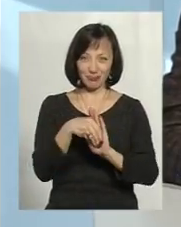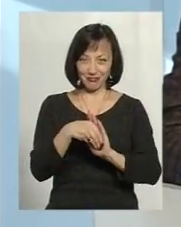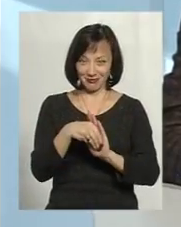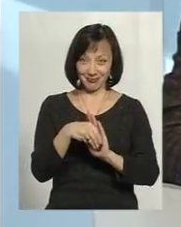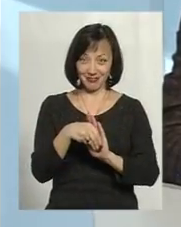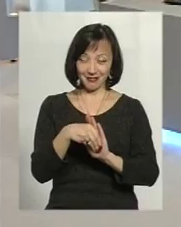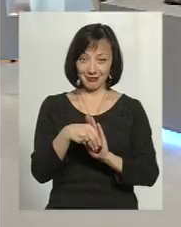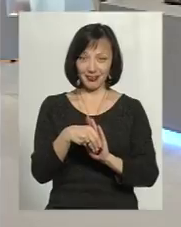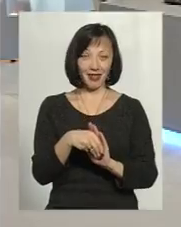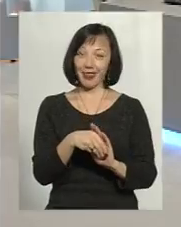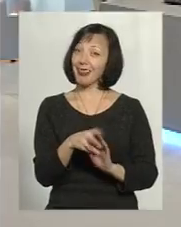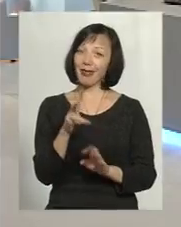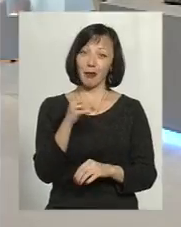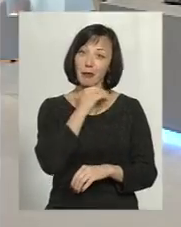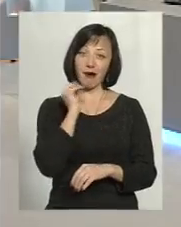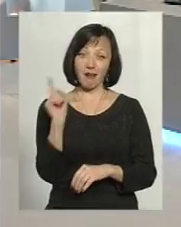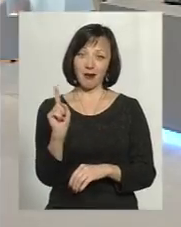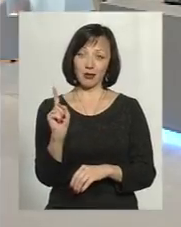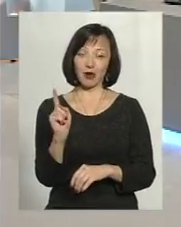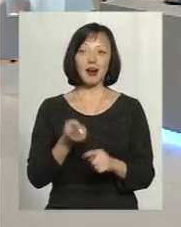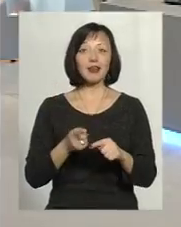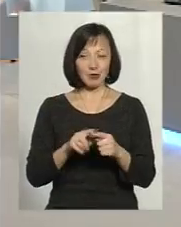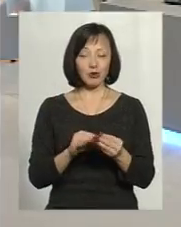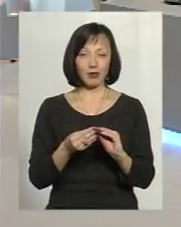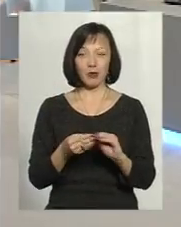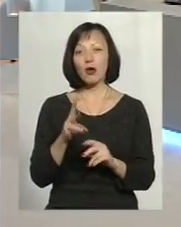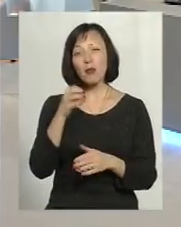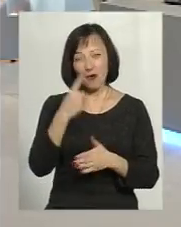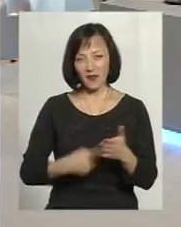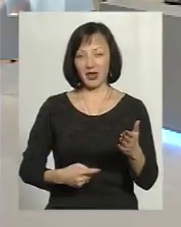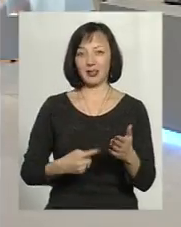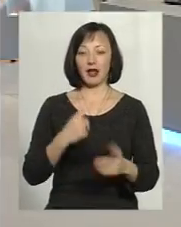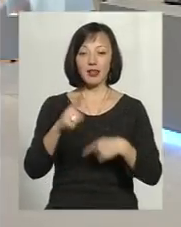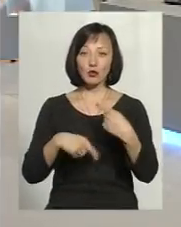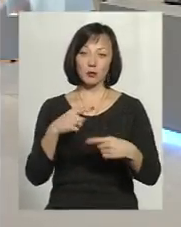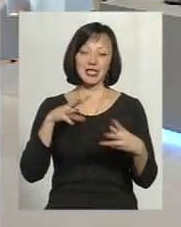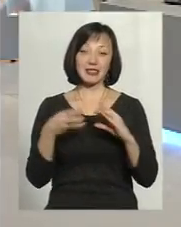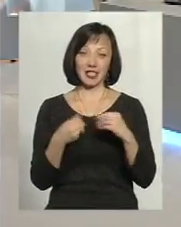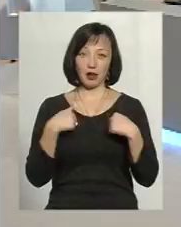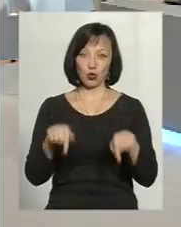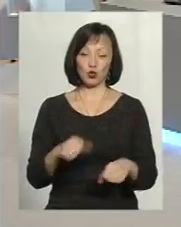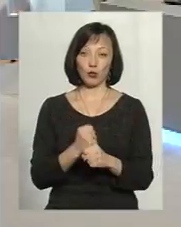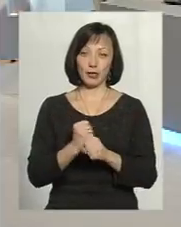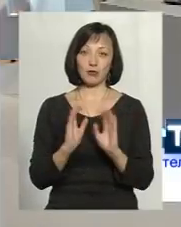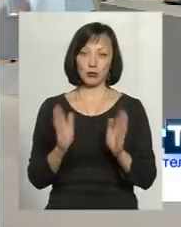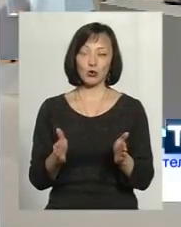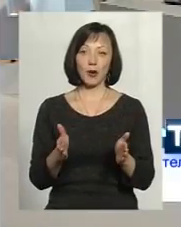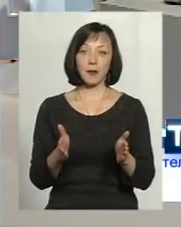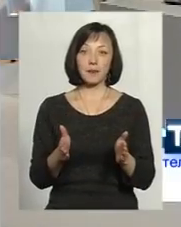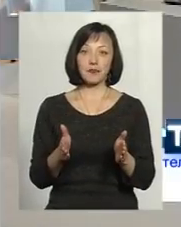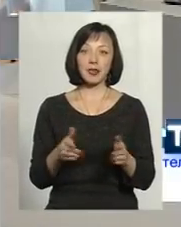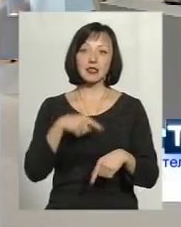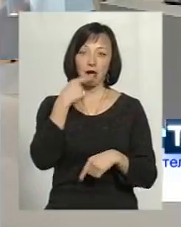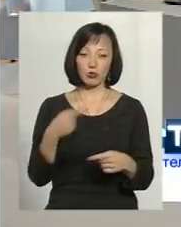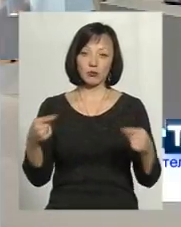хабаря, небагато. Тому це теж проблема. Але повірте, що наступний звіт, який я буду тут робити, я однозначно